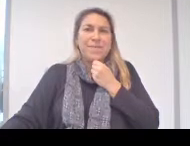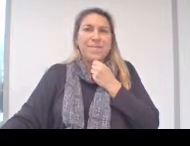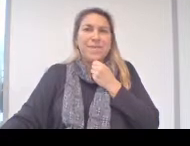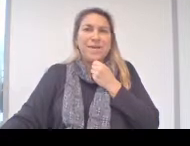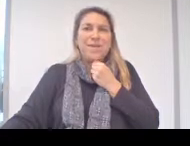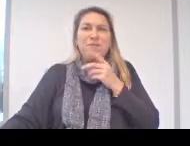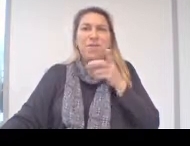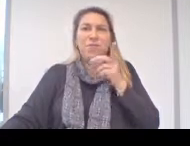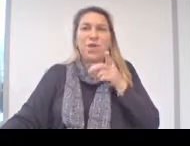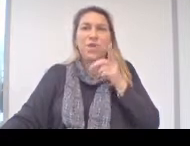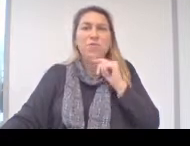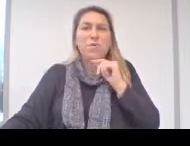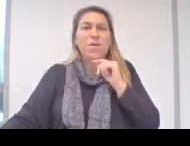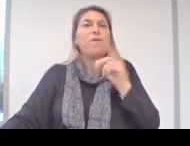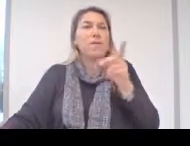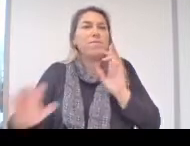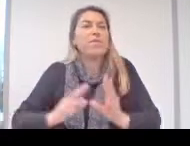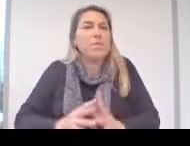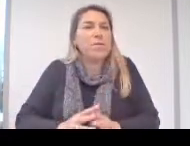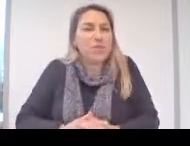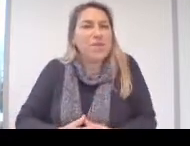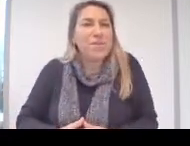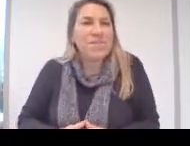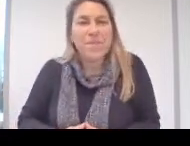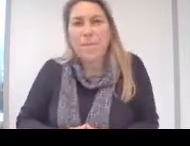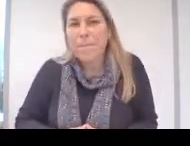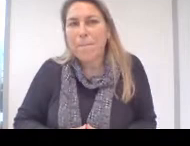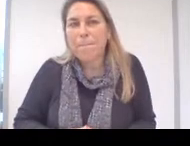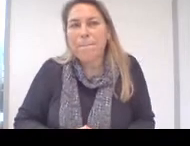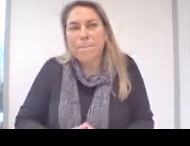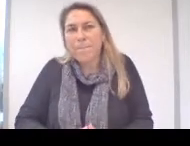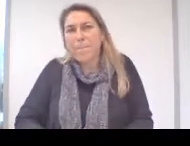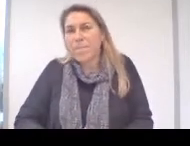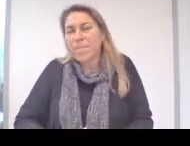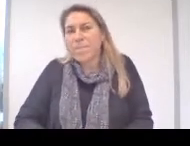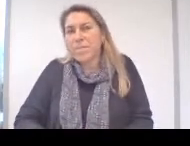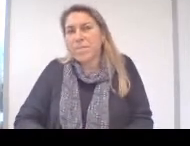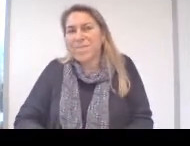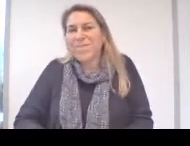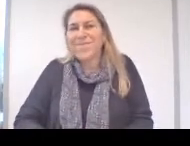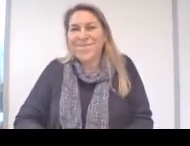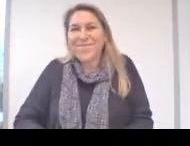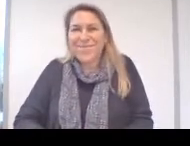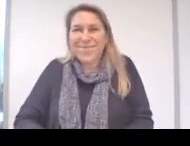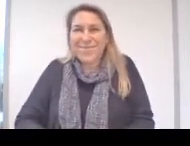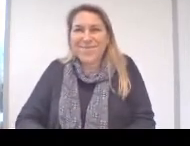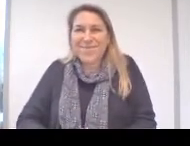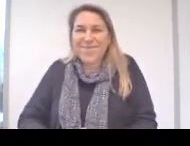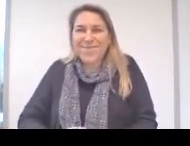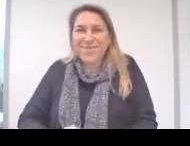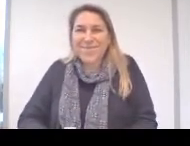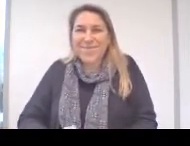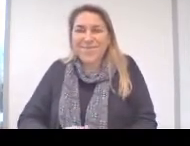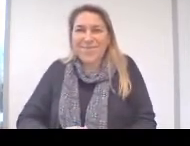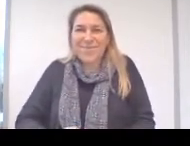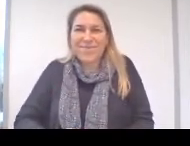le rôle, parce que dans Merci, le chat, je vois une question. De quelqu'un sur les métiers du tourisme, donc quelqu'un qui travaille à Pôle emploi, pardon, et